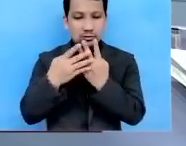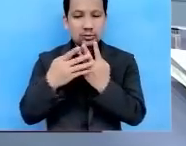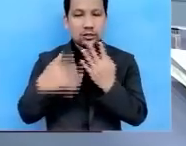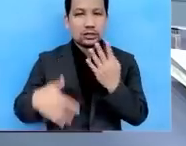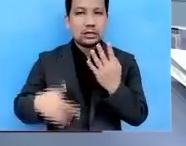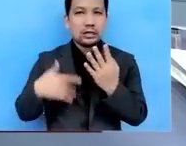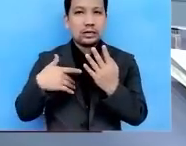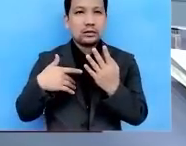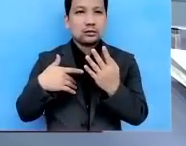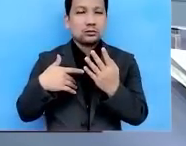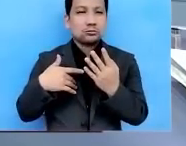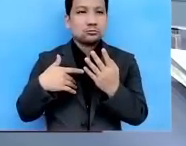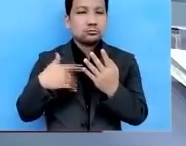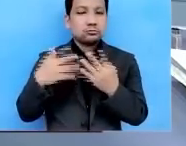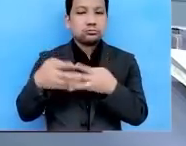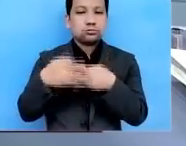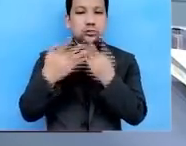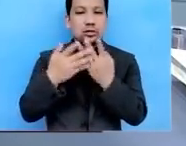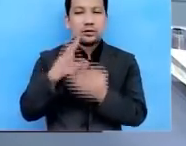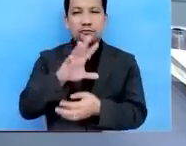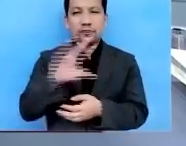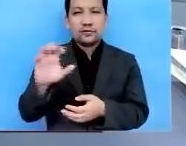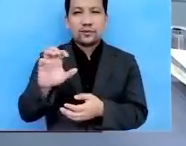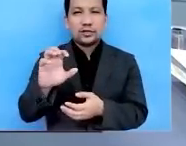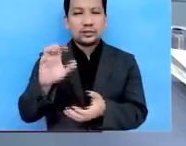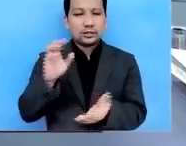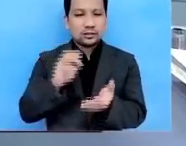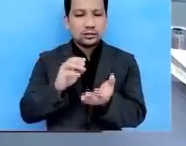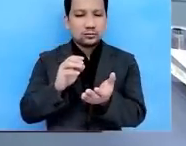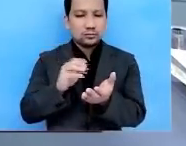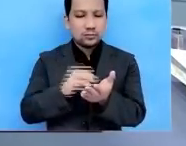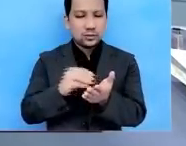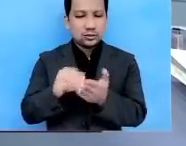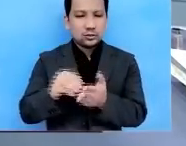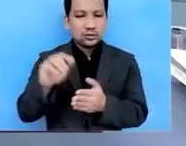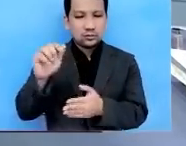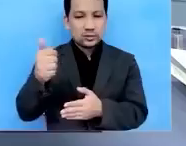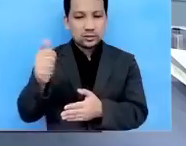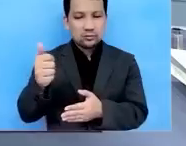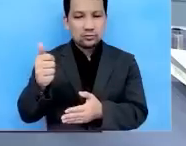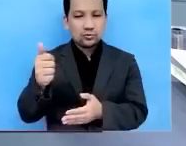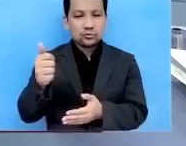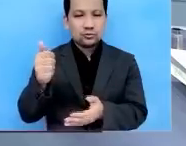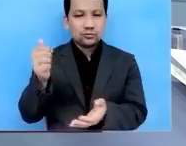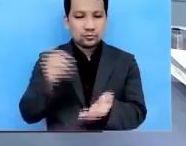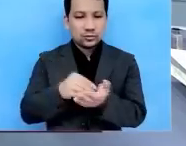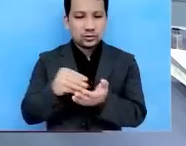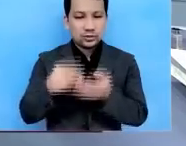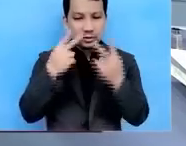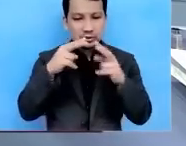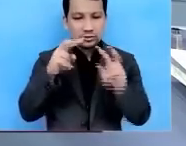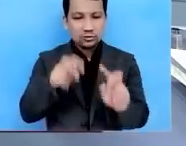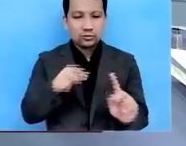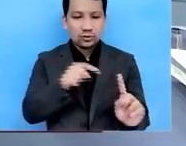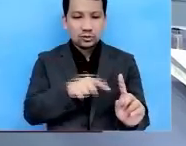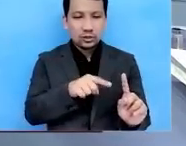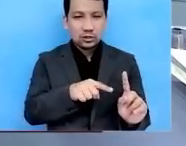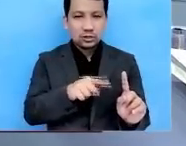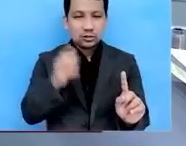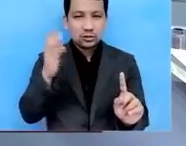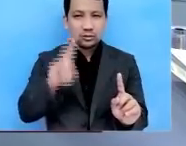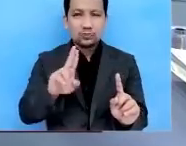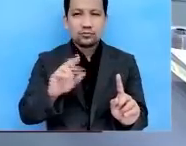at multa na kalahating milyon hanggang 10 milyong piso. Ang star witness dito sa kasong ito, si dating Bucor